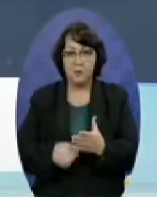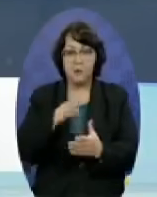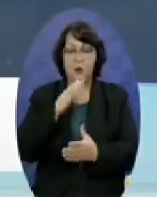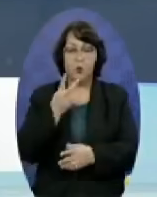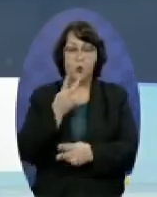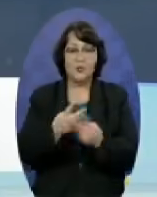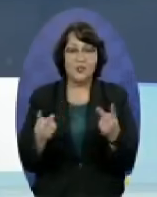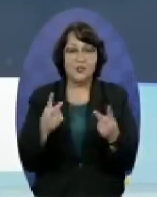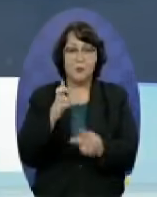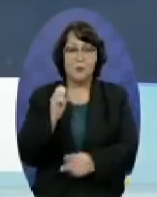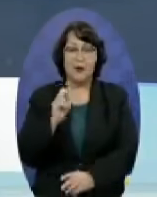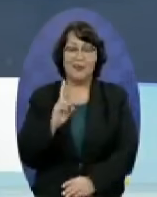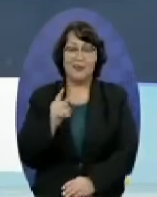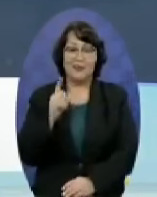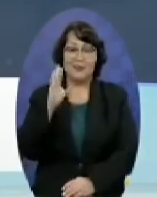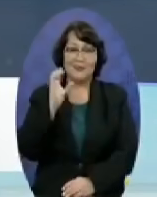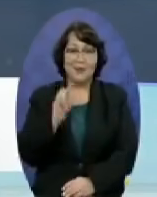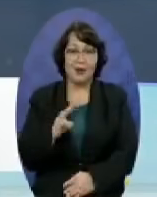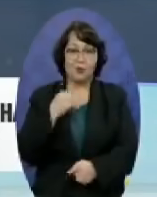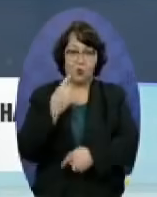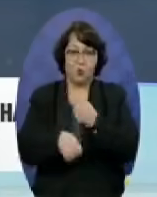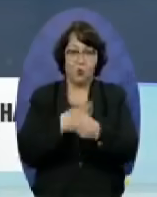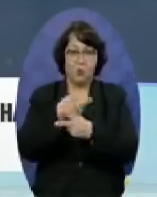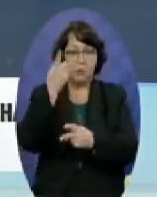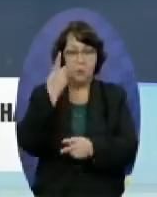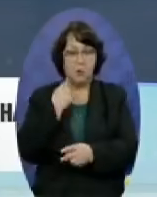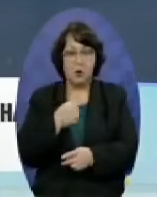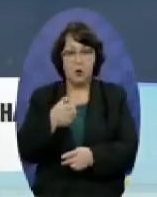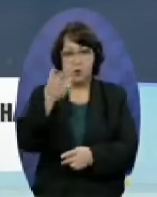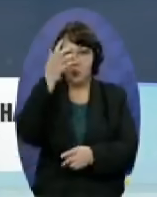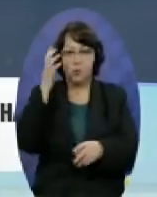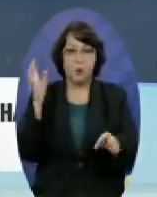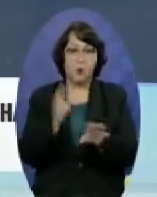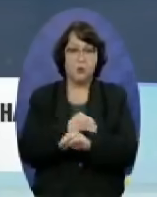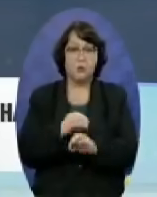сангийн тухай хууль. Маргааш улсын хурлын төрийн байгуултын байнгын ороо холбогдох улсын